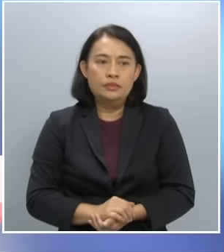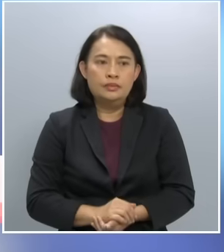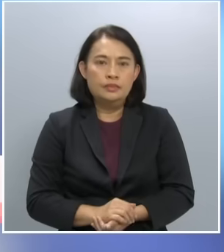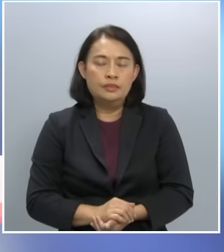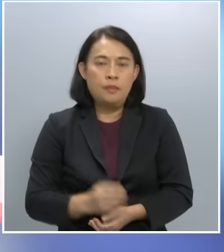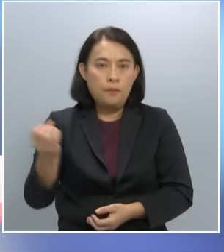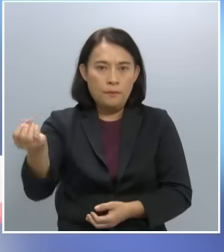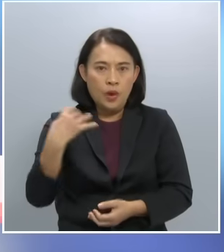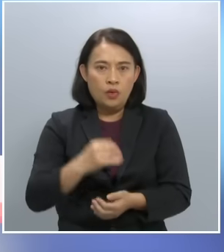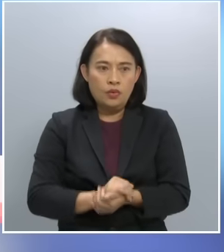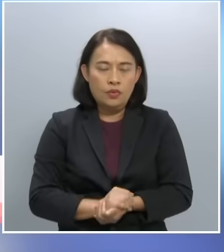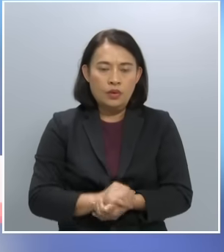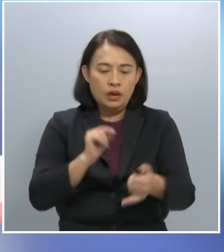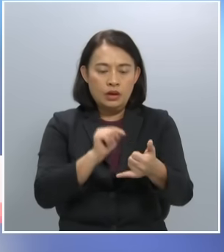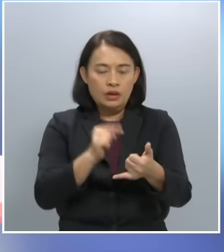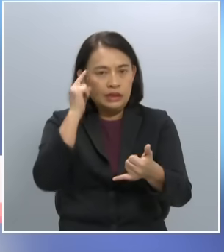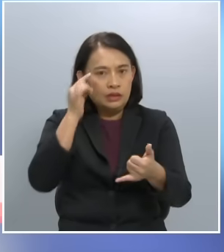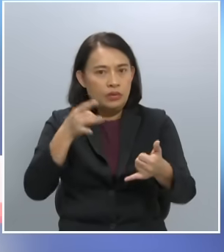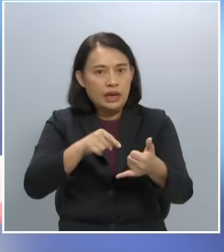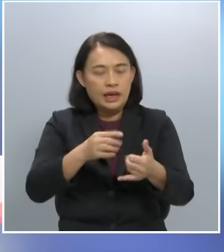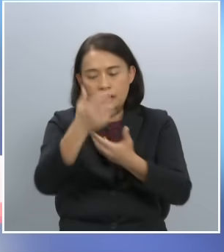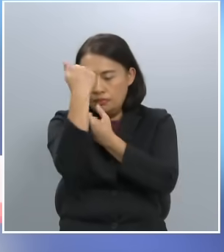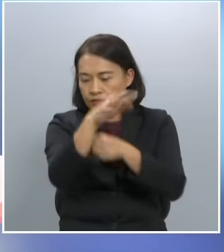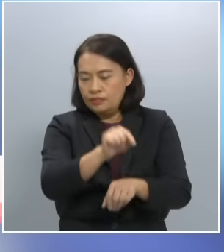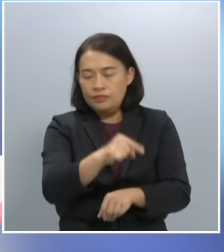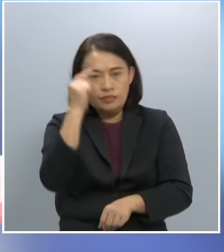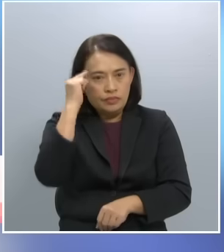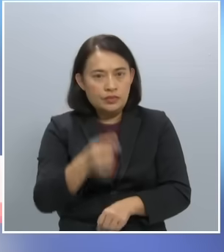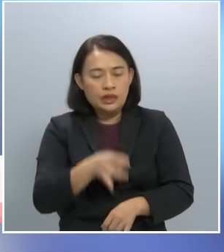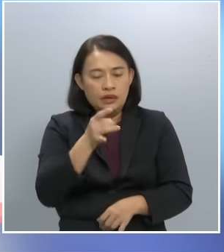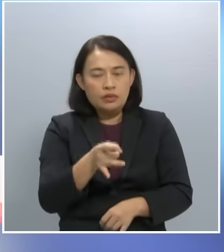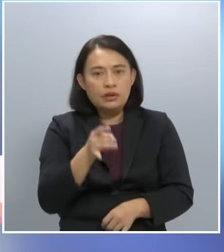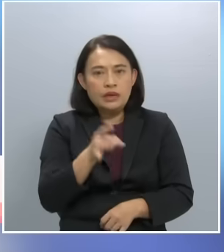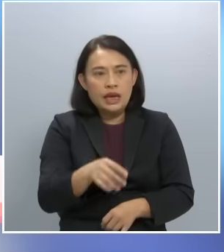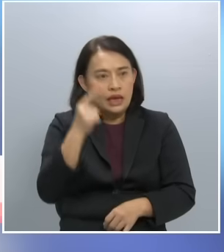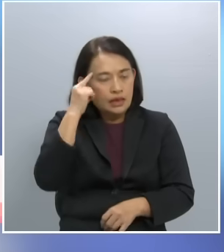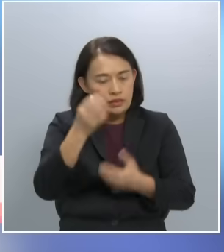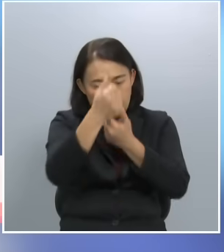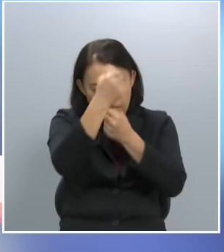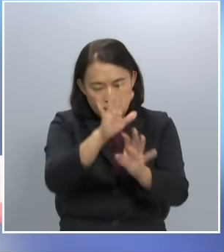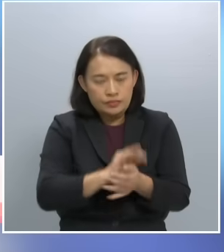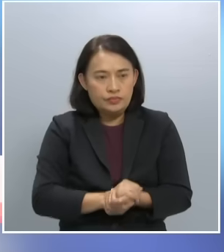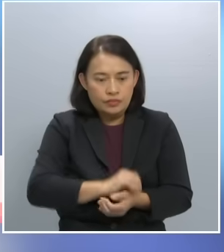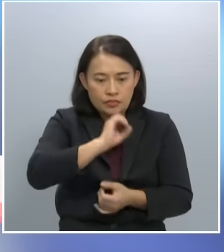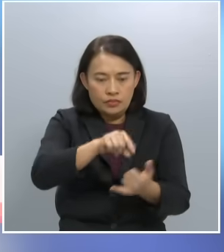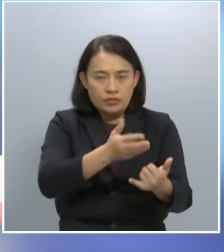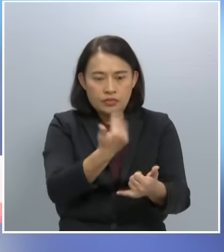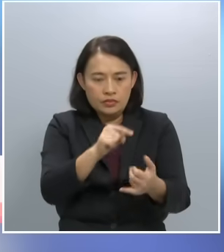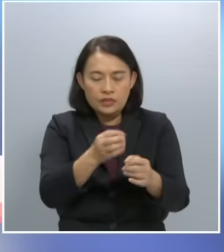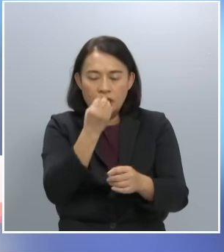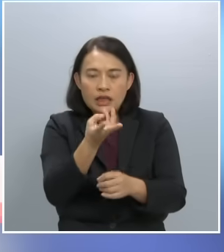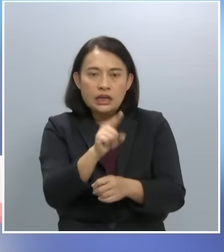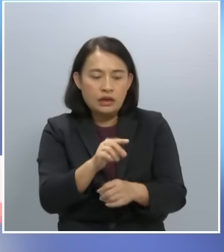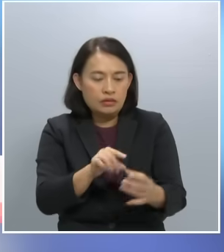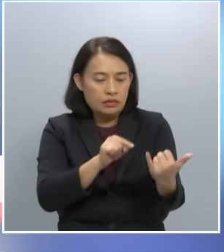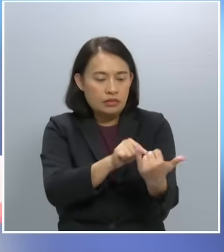บอกว่าพี่หนูแกล้งจึงไม่ได้สนใจคิดว่าพี่แกล้งเลยไม่ได้สนใจจนเขาจะเรียกพี่หนูกินข้าวเห็นแน่นิ่ง